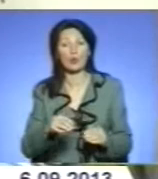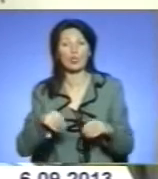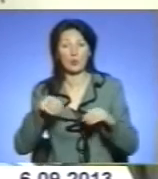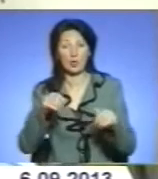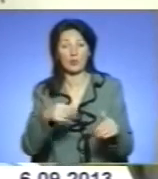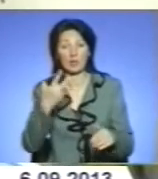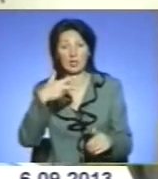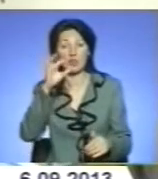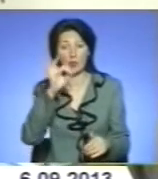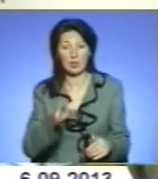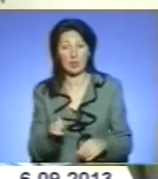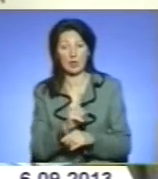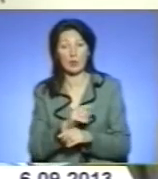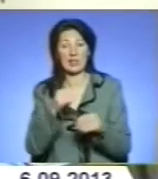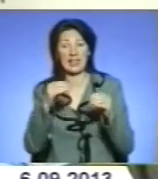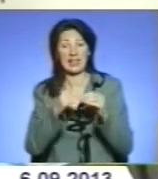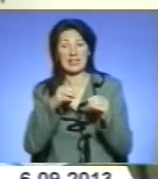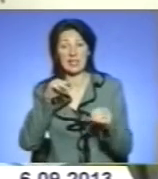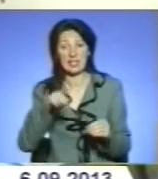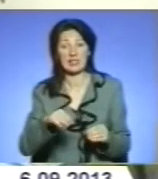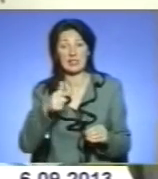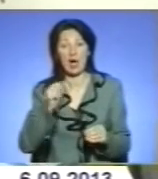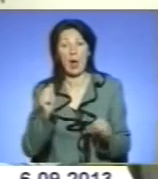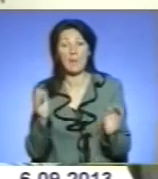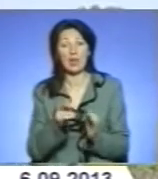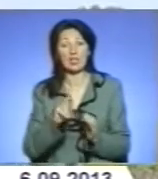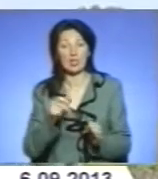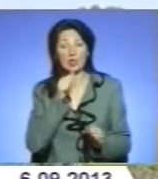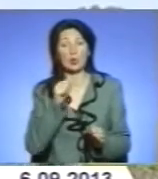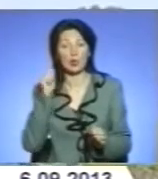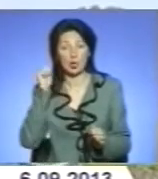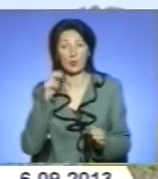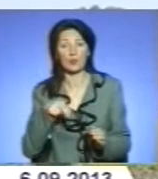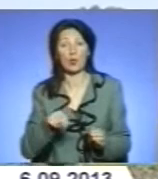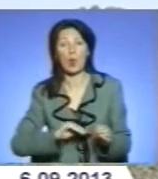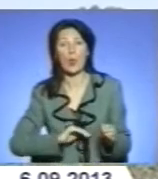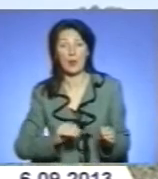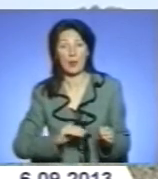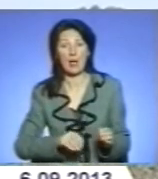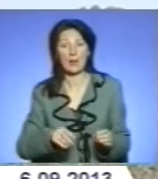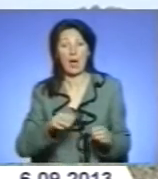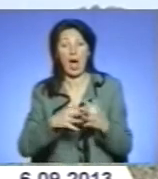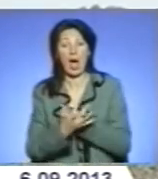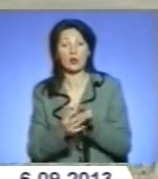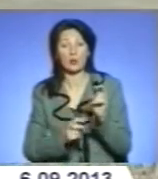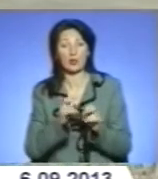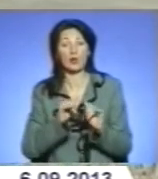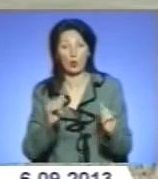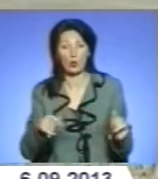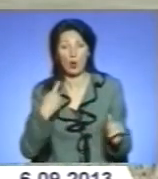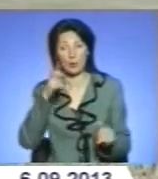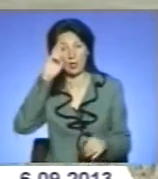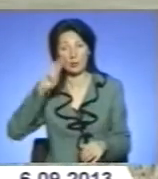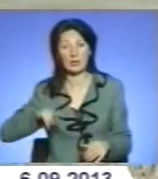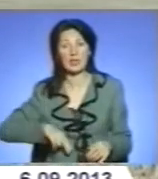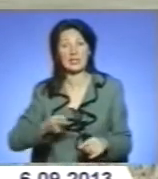На Тернопільщині на 10 тисяч гектарів менше, ніж торік. У департаменті агропромислового розвитку обласної державної адміністрації це